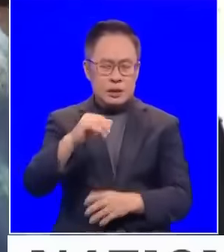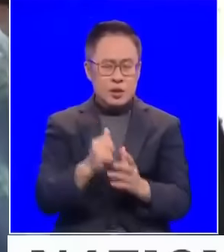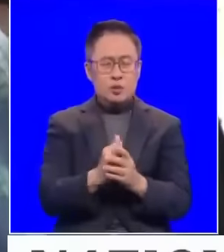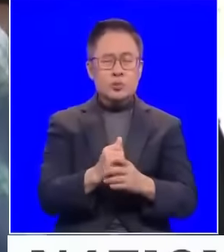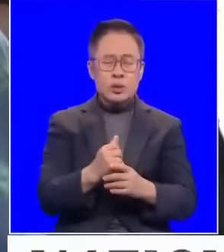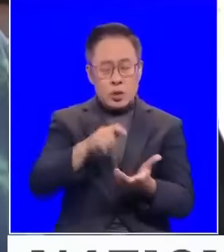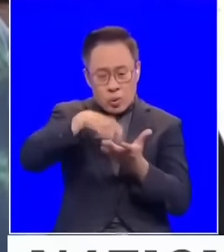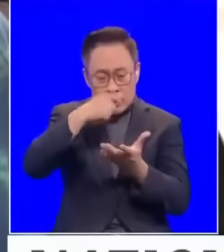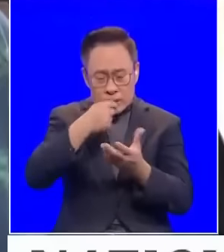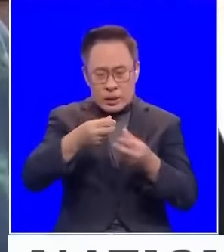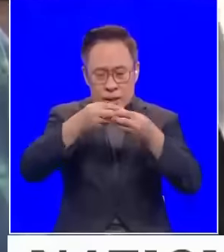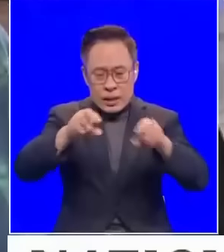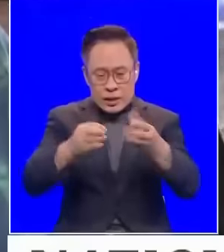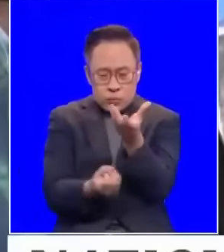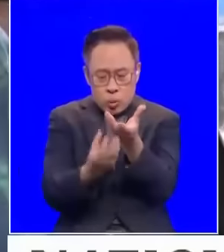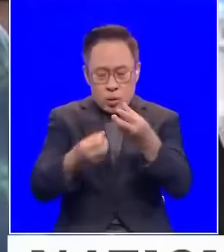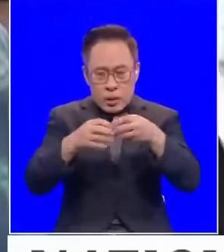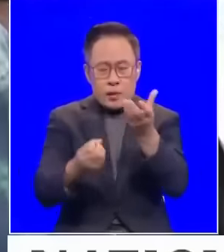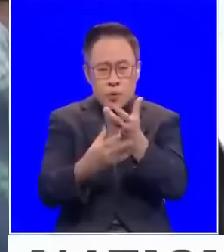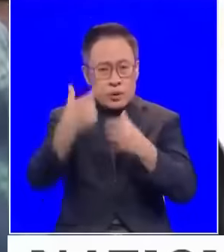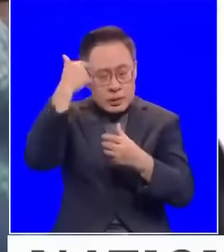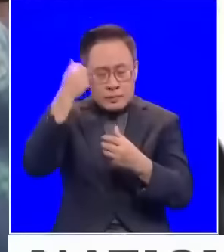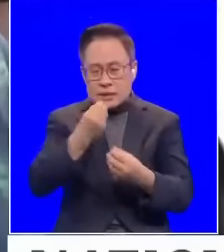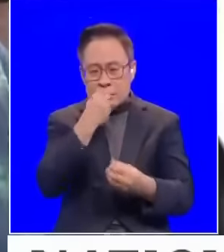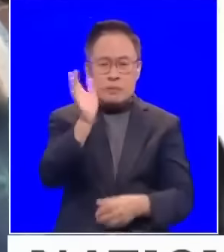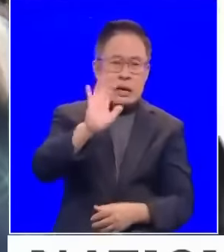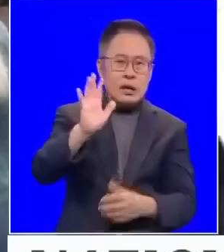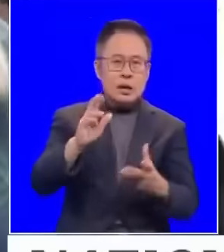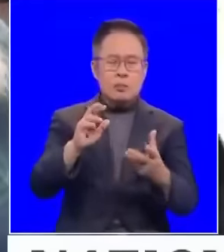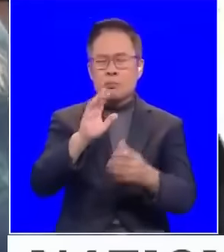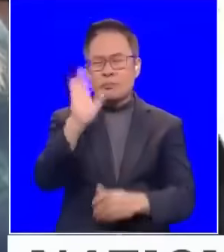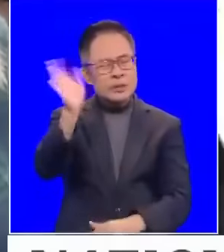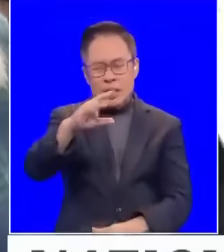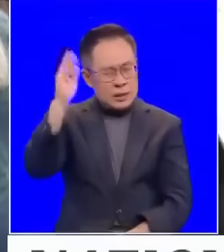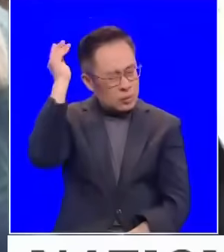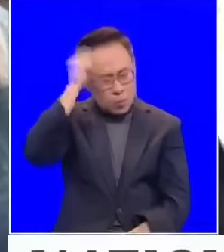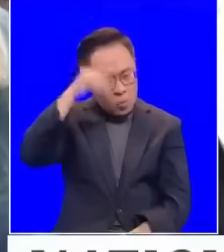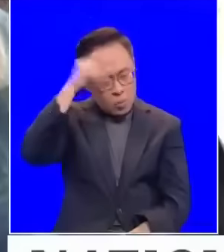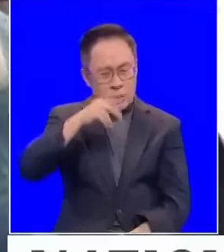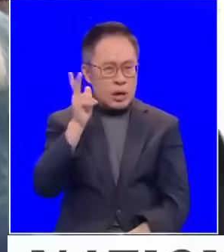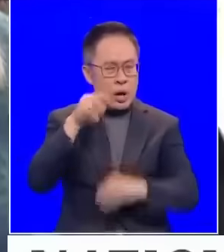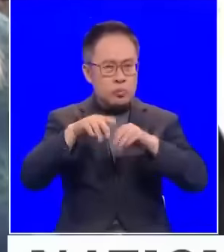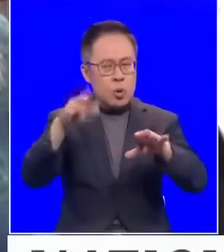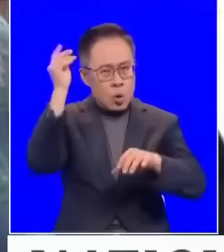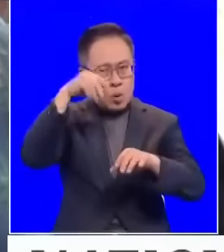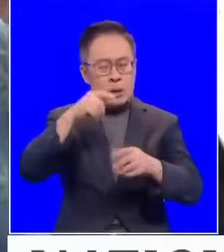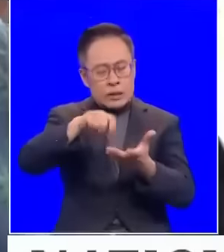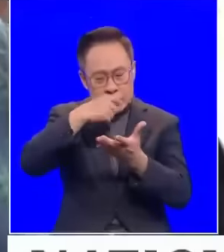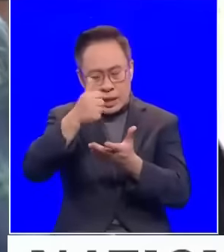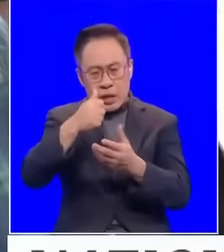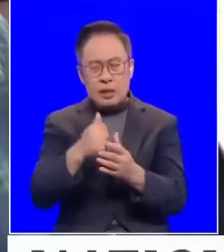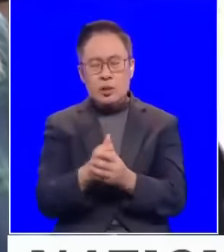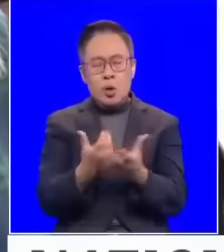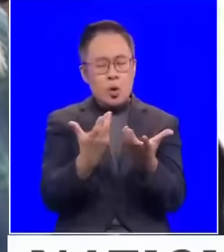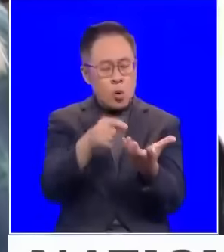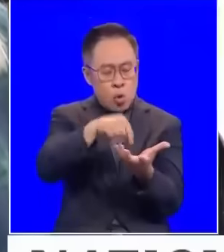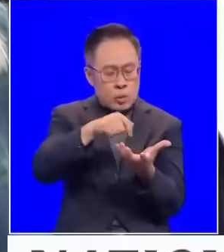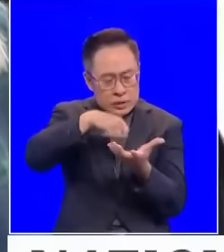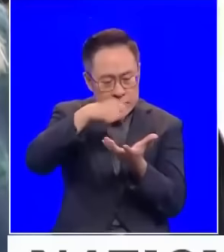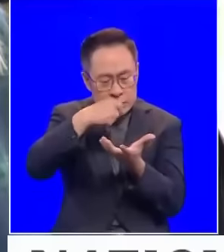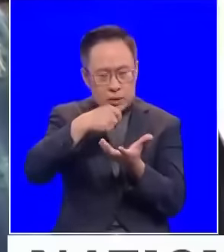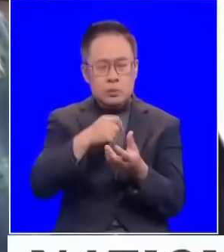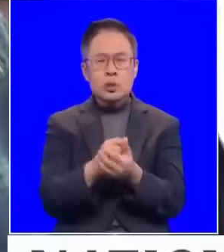กินไข่พะโล้และกินเพียงคำเดียวคายออกมานั้นก็ไม่เป็นความจริงเช่นเดียวกันครับยืนยันว่าอาหารในกรมราชทัณฑ์นั้นมีคุ